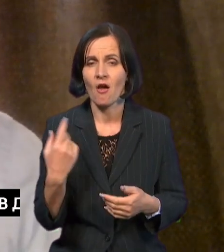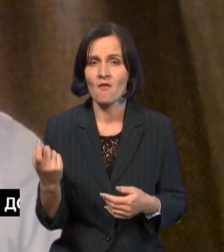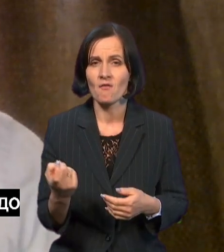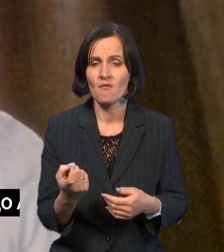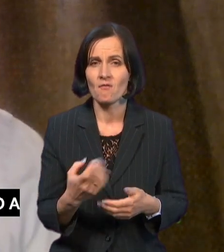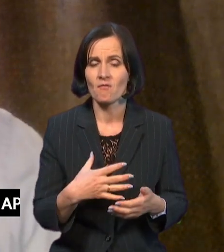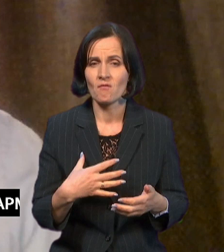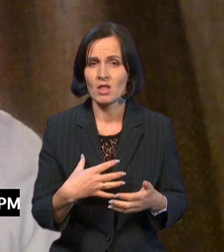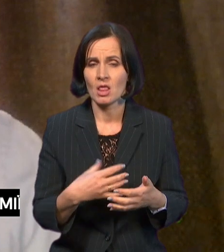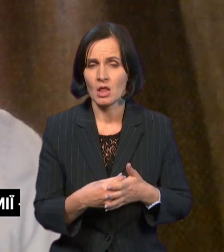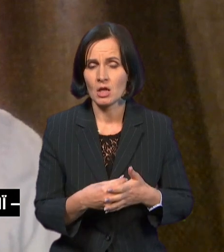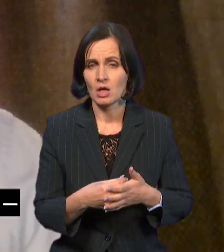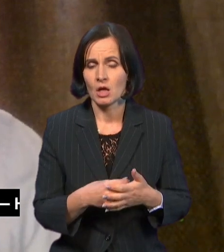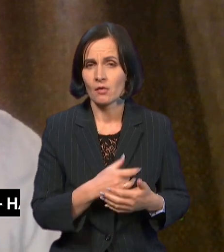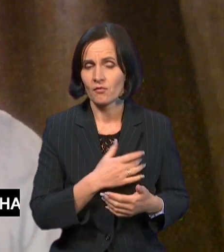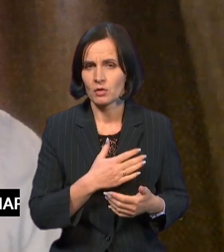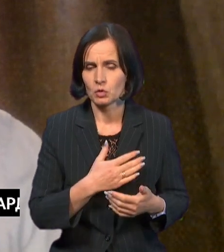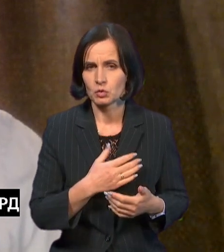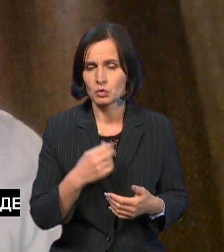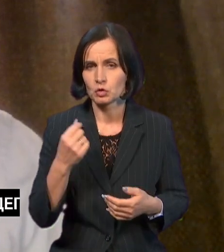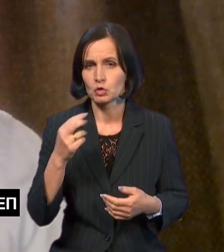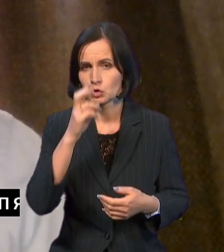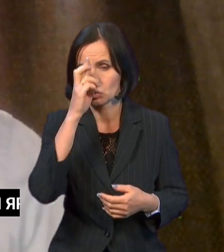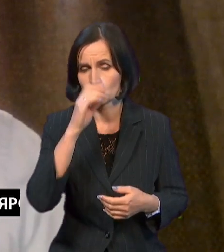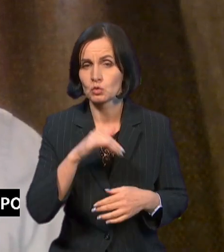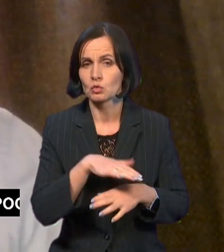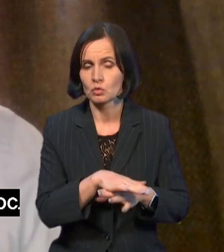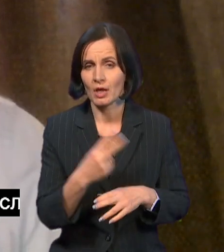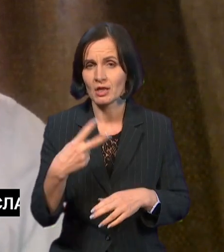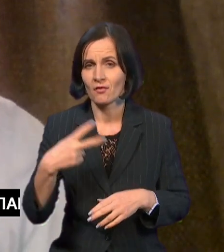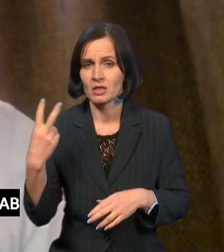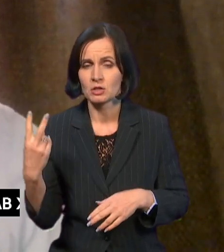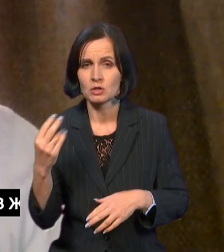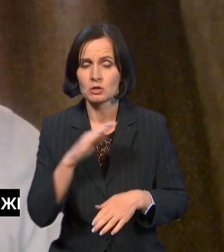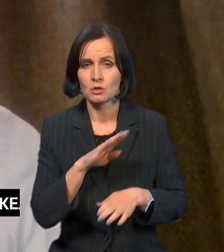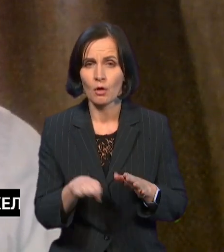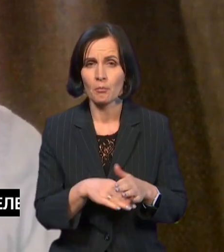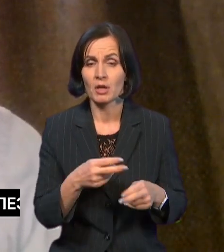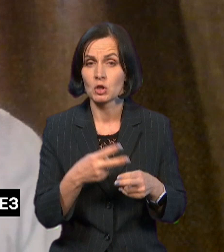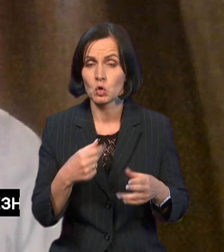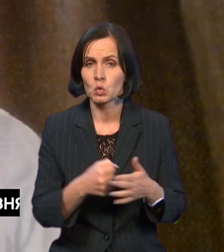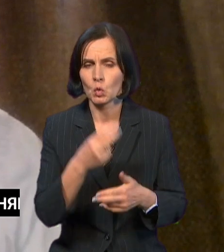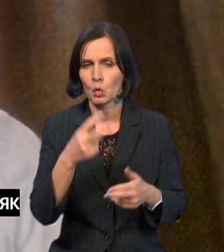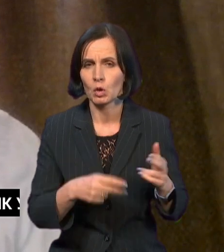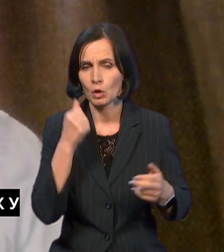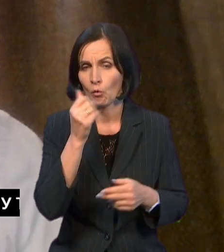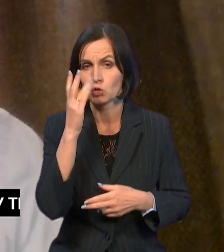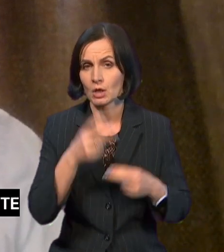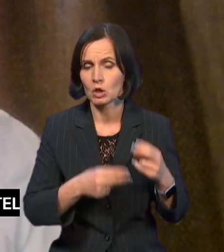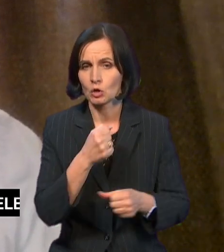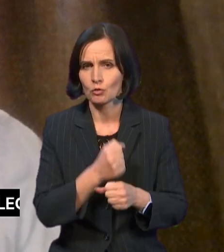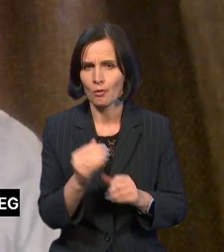належать агентству, воно ними не управляє. Так от, 22 підстанції тільки до кінця року будуть завершені всі роботи